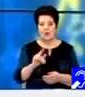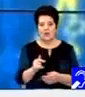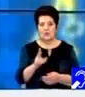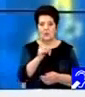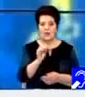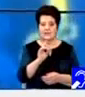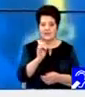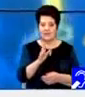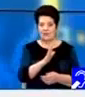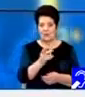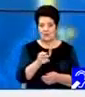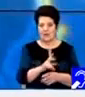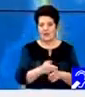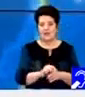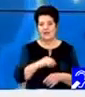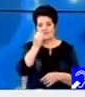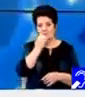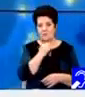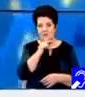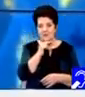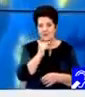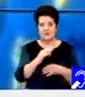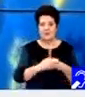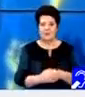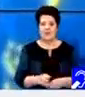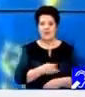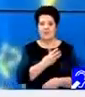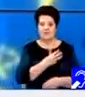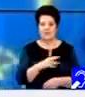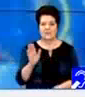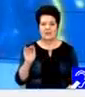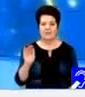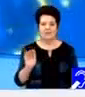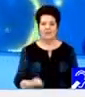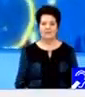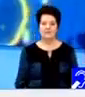sunt Victoria Colesnic și vă mulțumesc pentru atenție. Să aveți o seară așa cum vă doriți. La revedere!